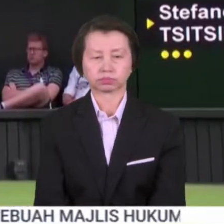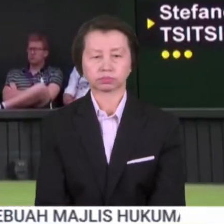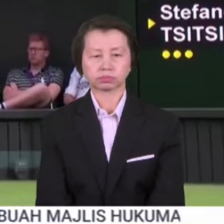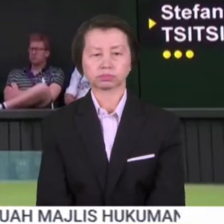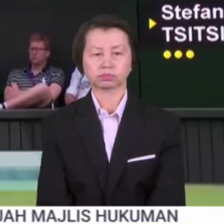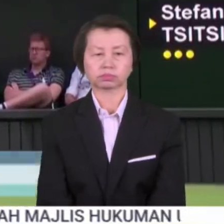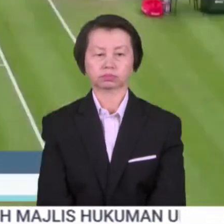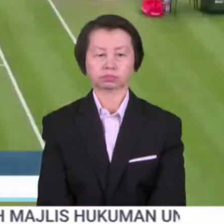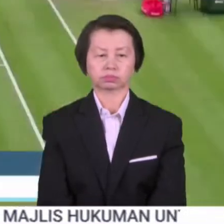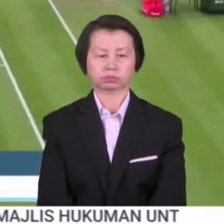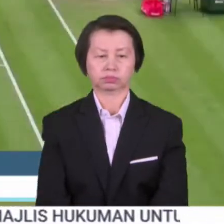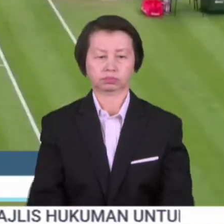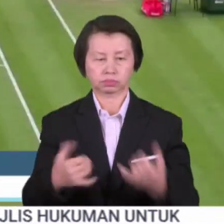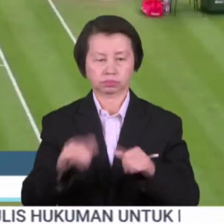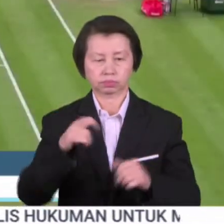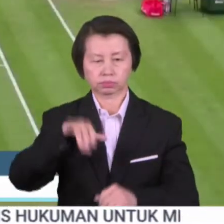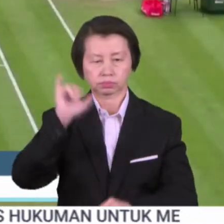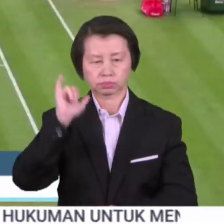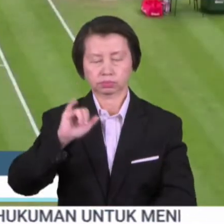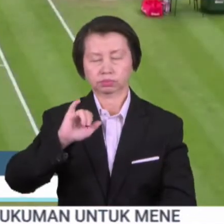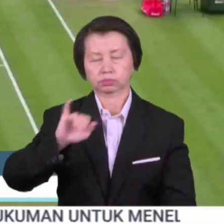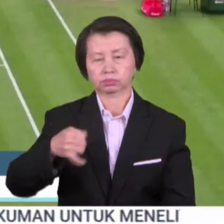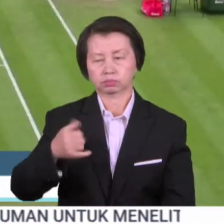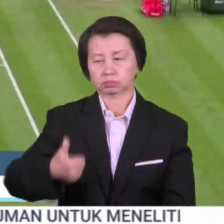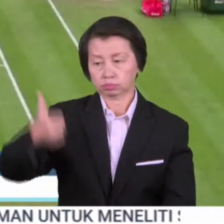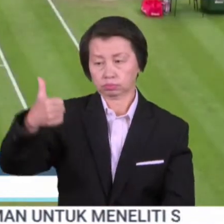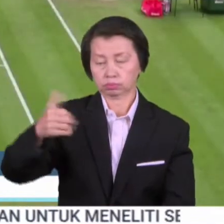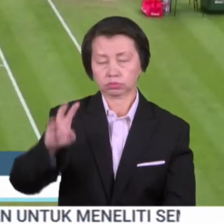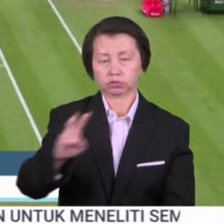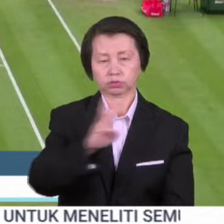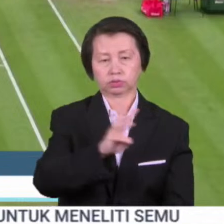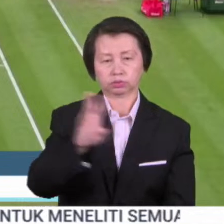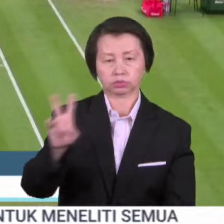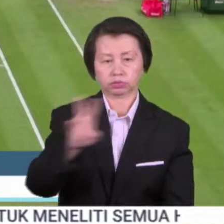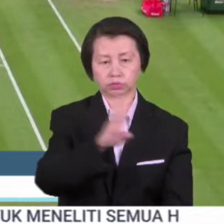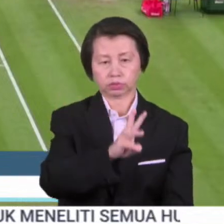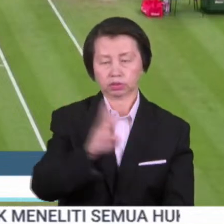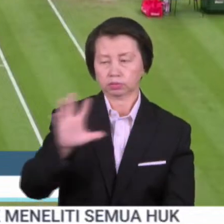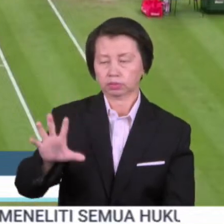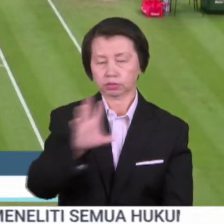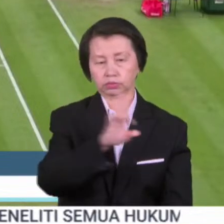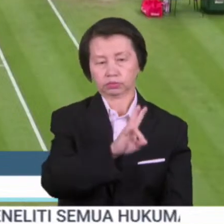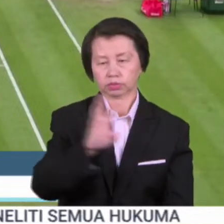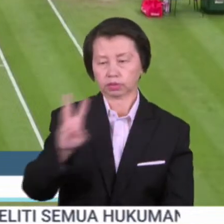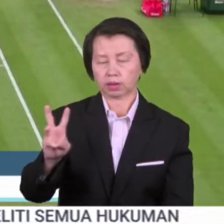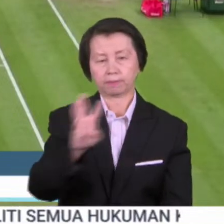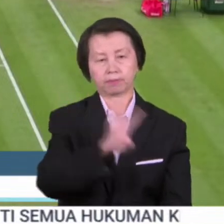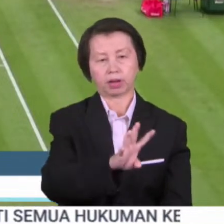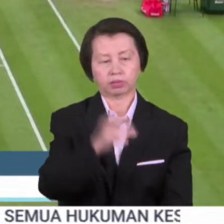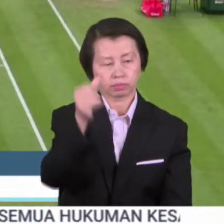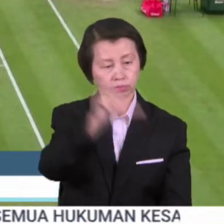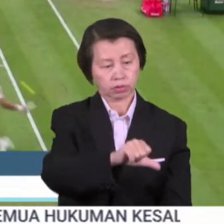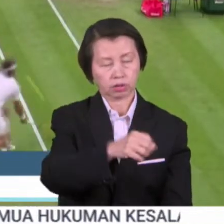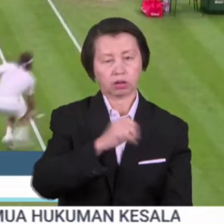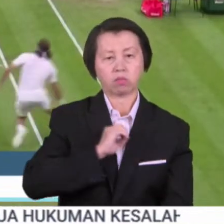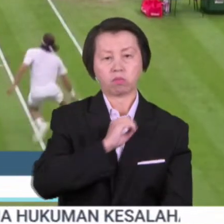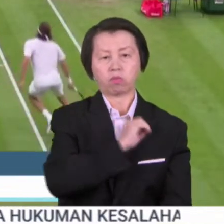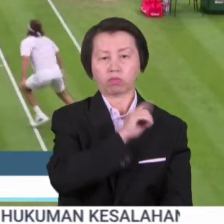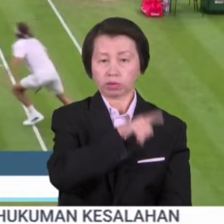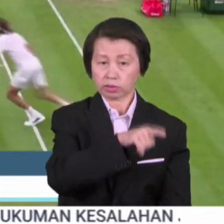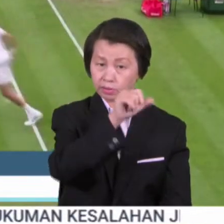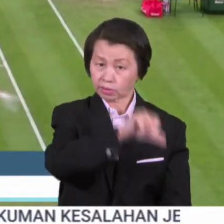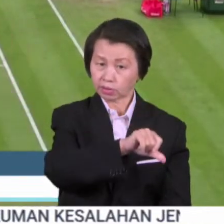ke-14 pada aksi semalam pemain Serbia itu menang dengan keputusan 76 76 57 dan 64 melaskan pemain pol huba